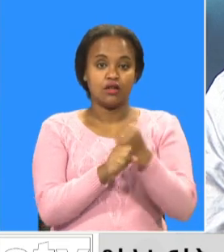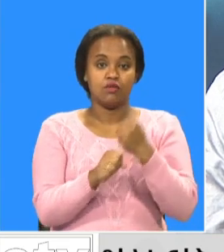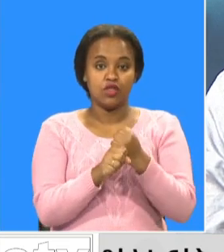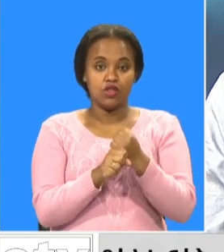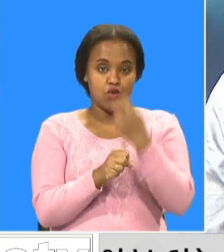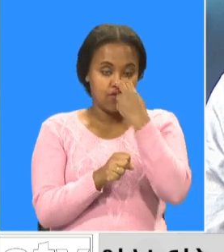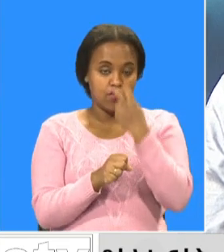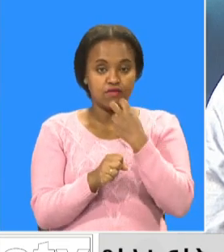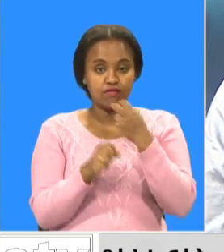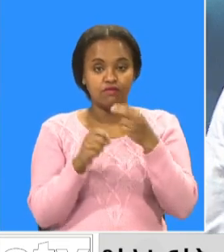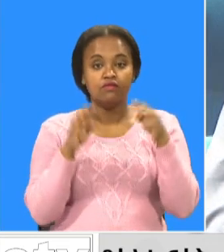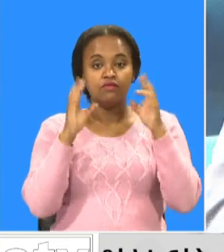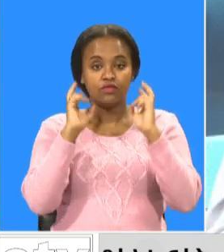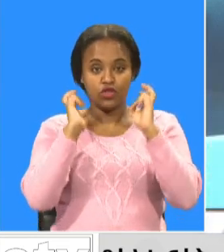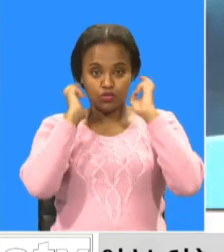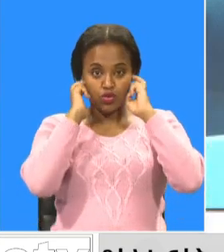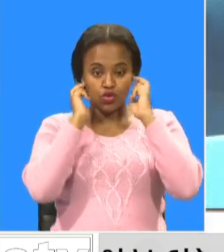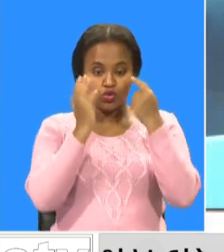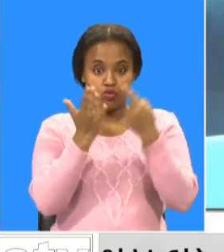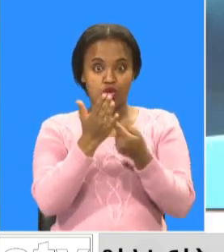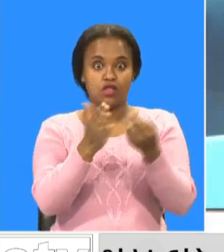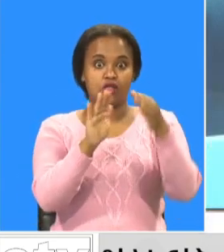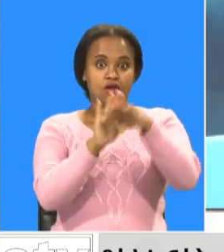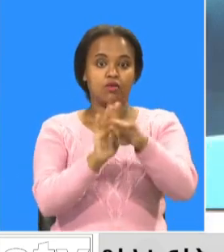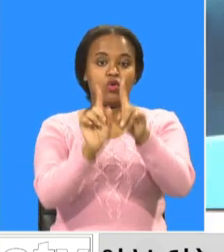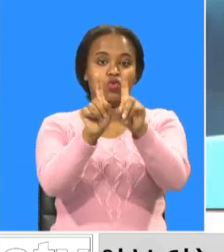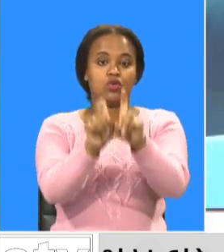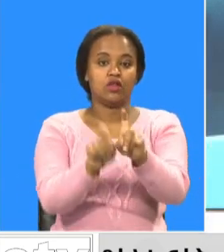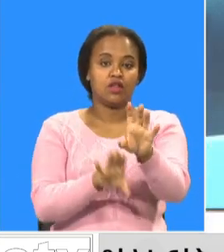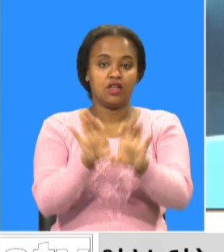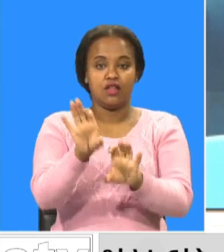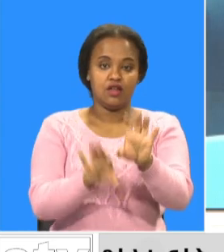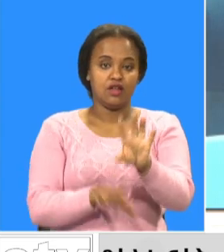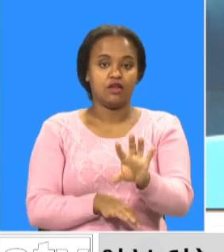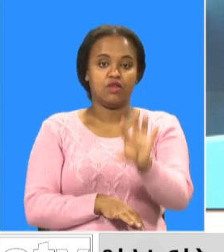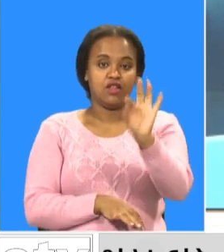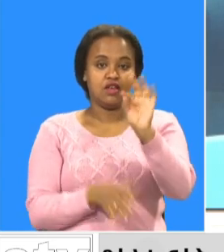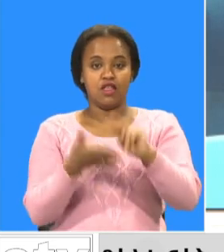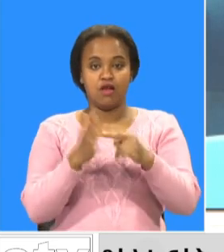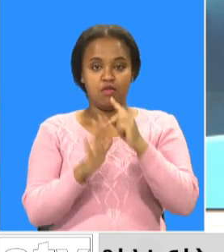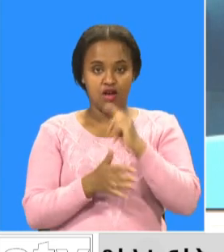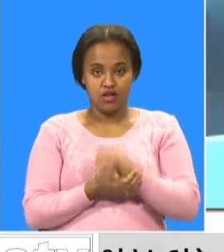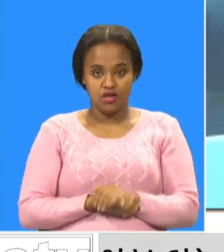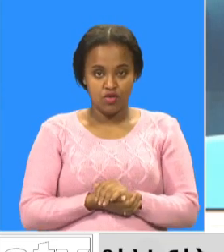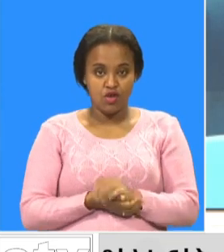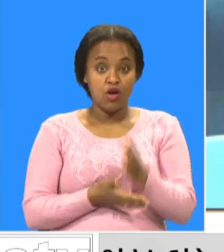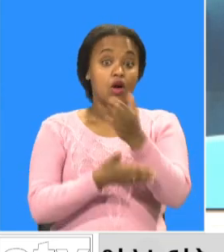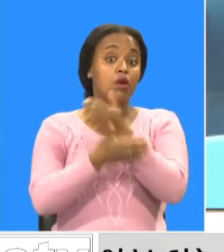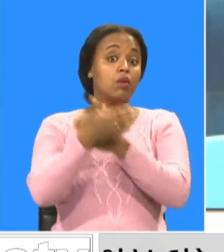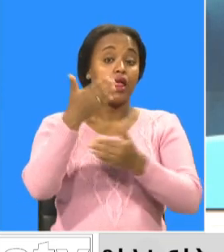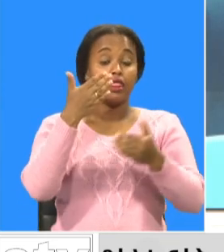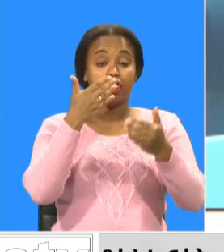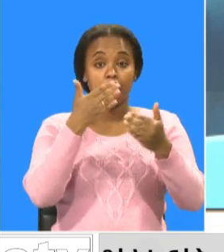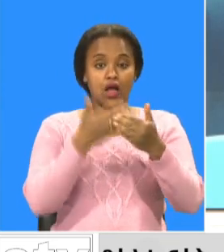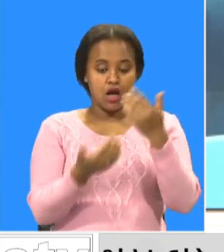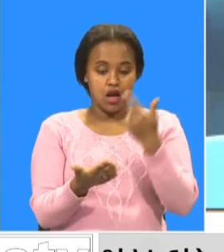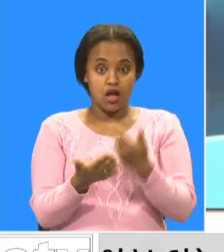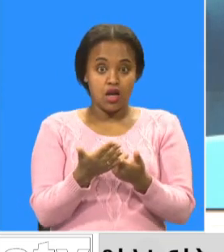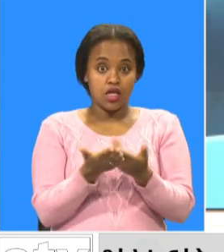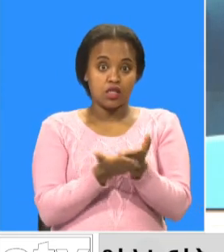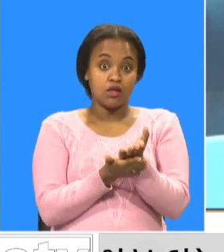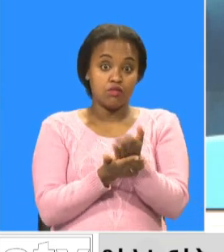ጭምር ወደዚህ ገብተው እንግዲህ አሁን ቁጥጥር እየተደረገበት ይገኛል ማለት ነው እና በአጠቃላይ እነዚህ